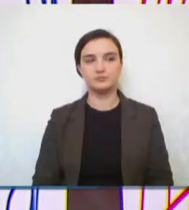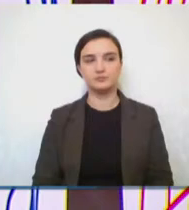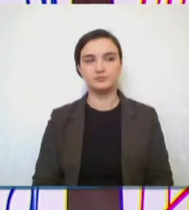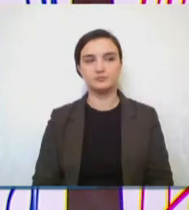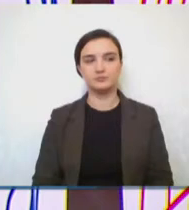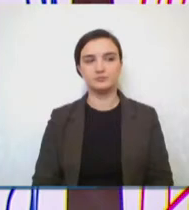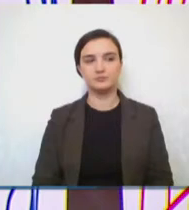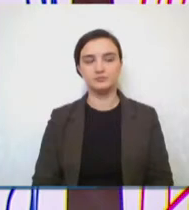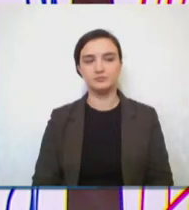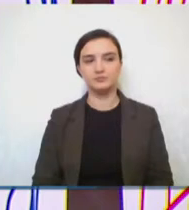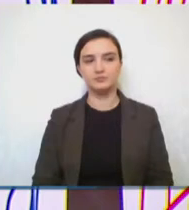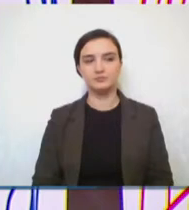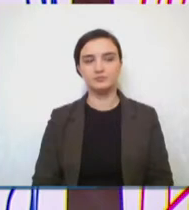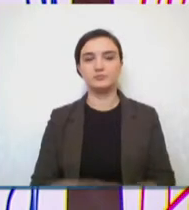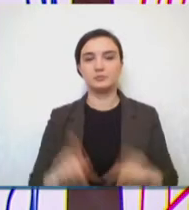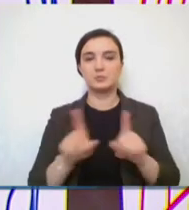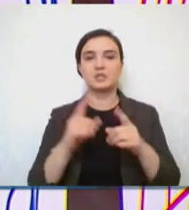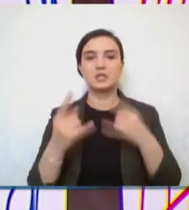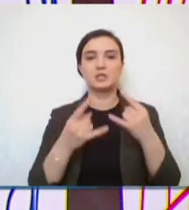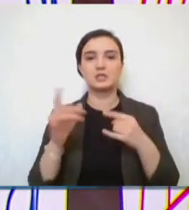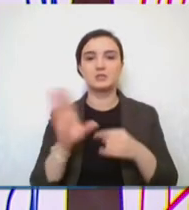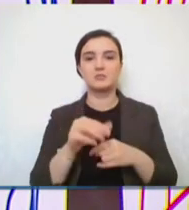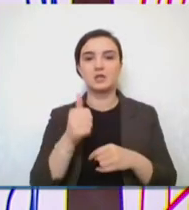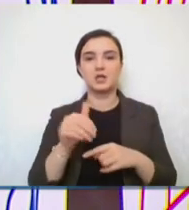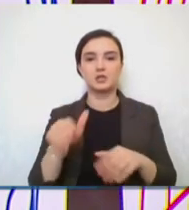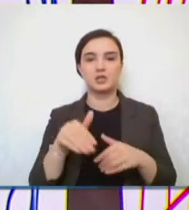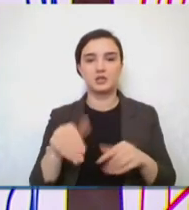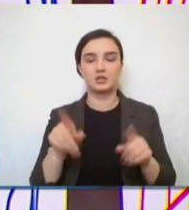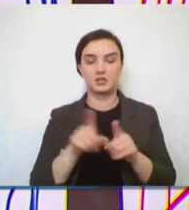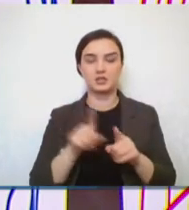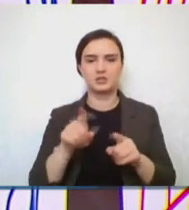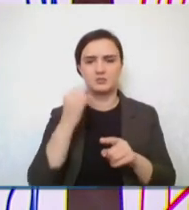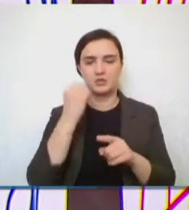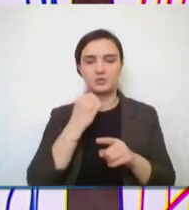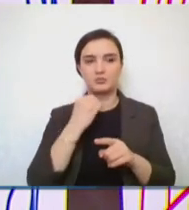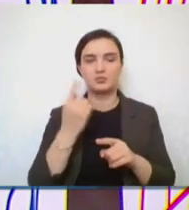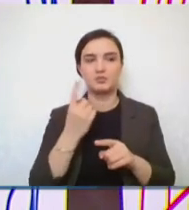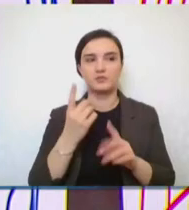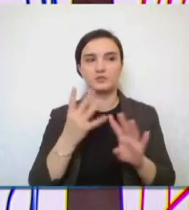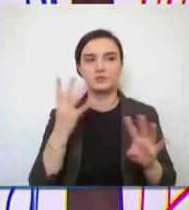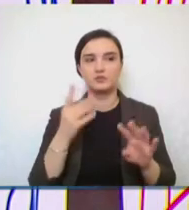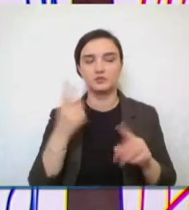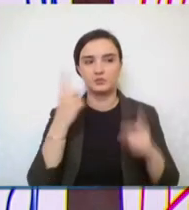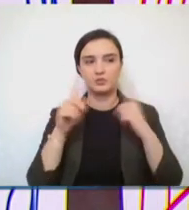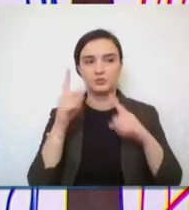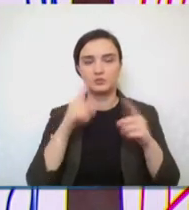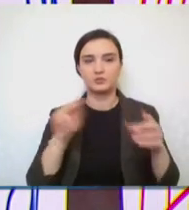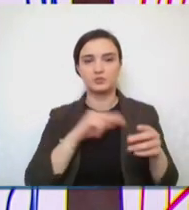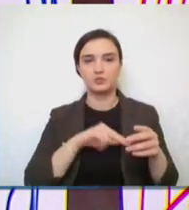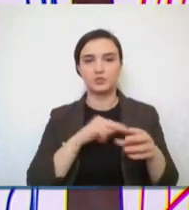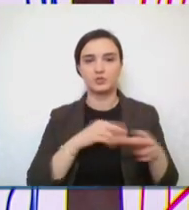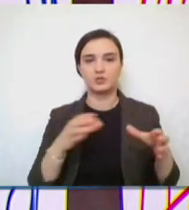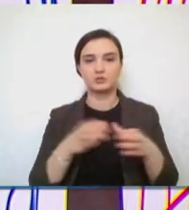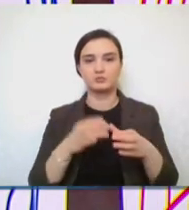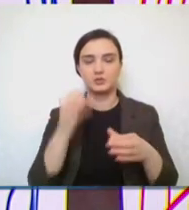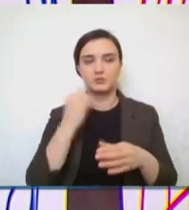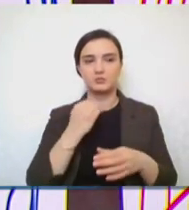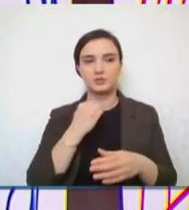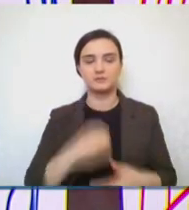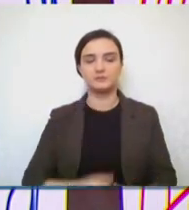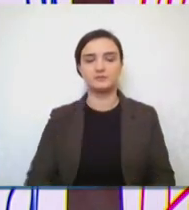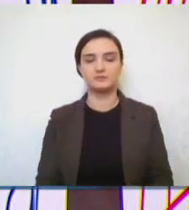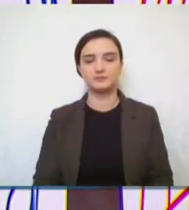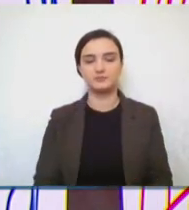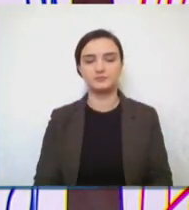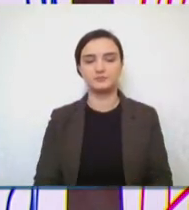არსებობს. მადლობა. დიდი მადლობა თქვენ და პირველი არქის მთელ შემოქმედებით კოლექტივს. მადლობა, დიდი მადლობა. კარგი გადაცემა და